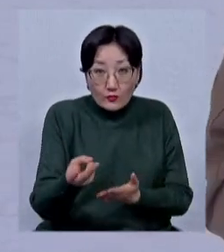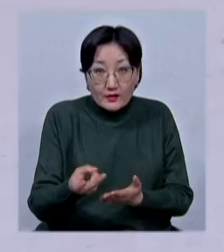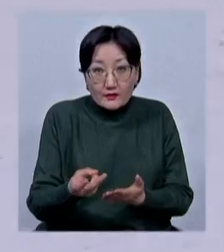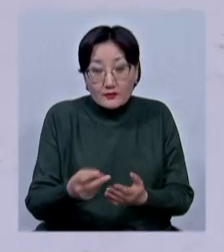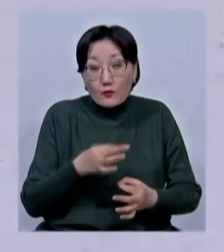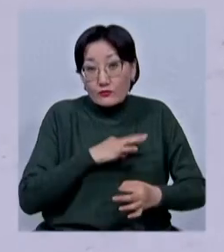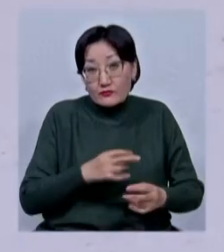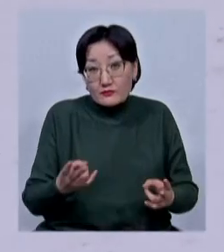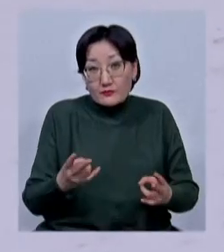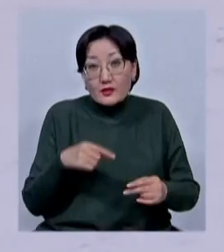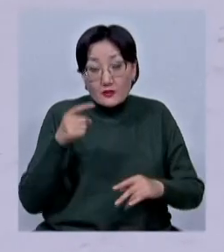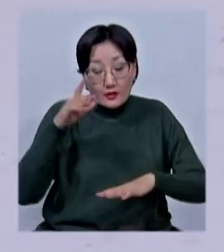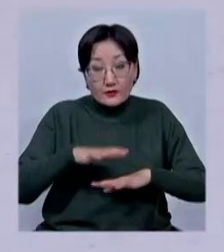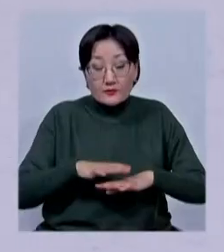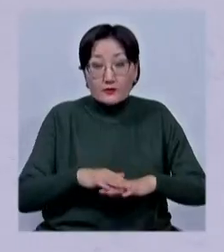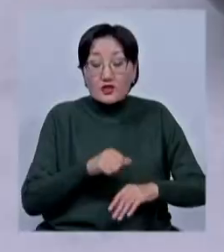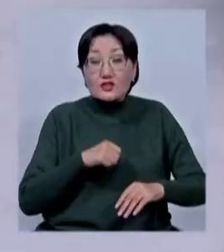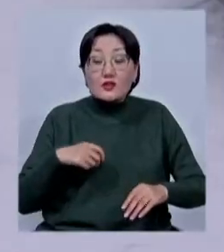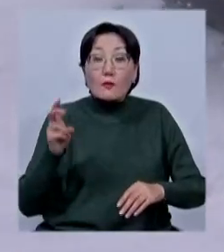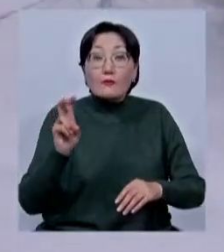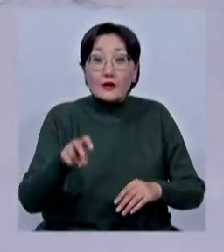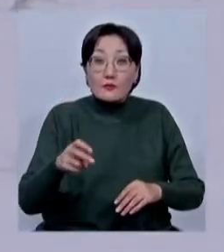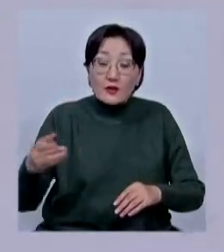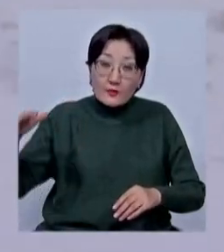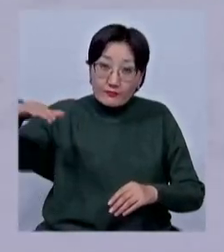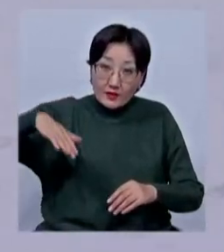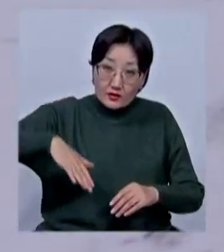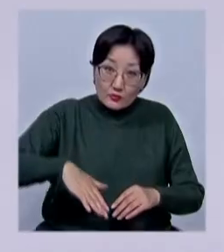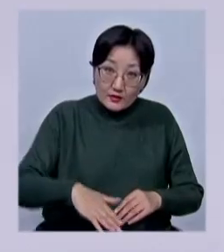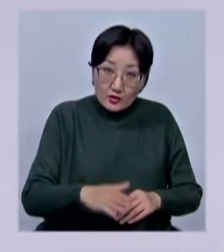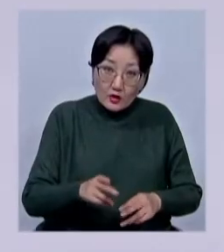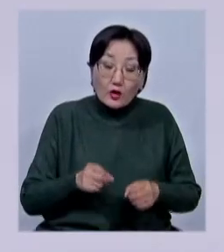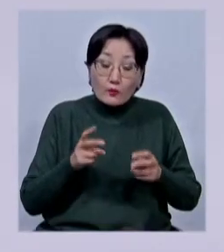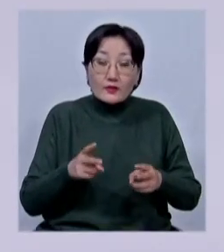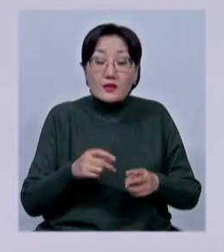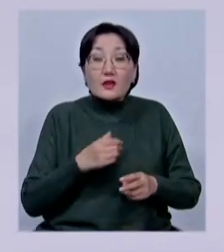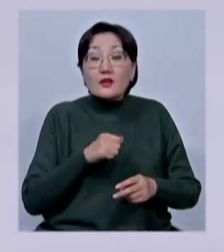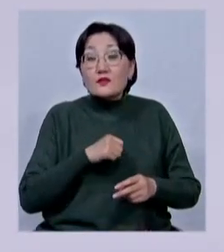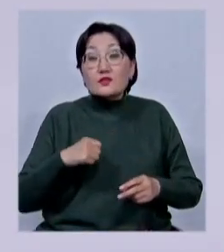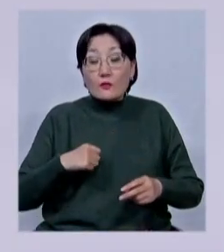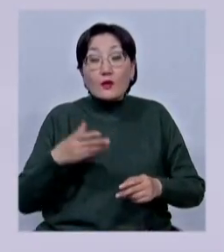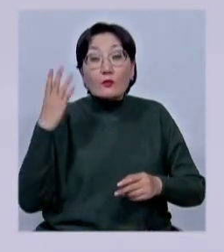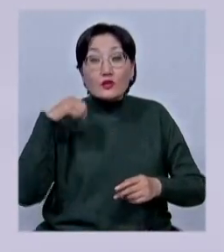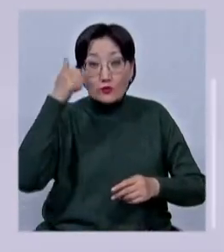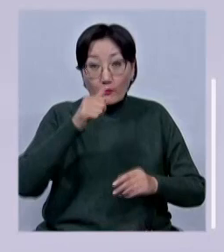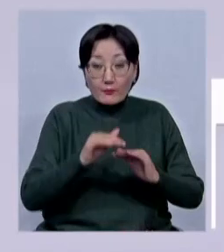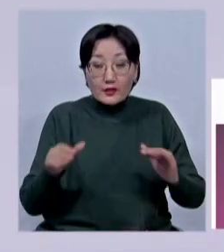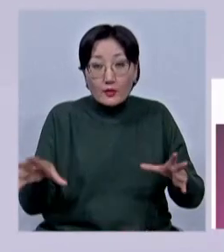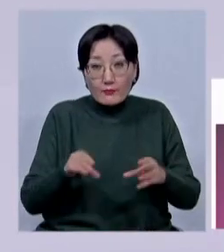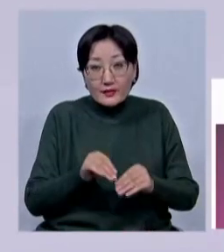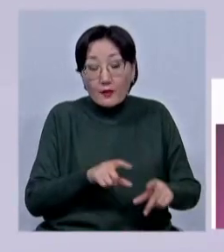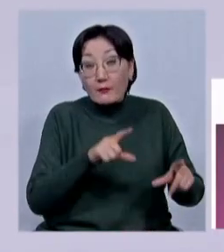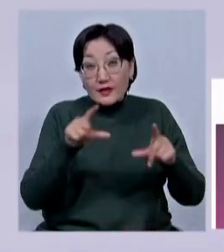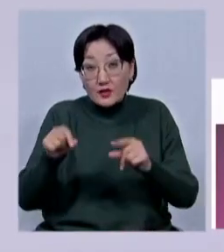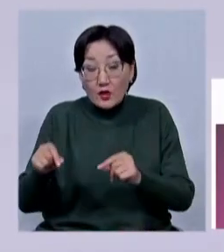дейді әкімдіктегілер. Өздері барып сырғанайтын жарлар қауіпті, не дегенмен де. Мен өзімде өткен жылдар барған балалармен бір-екі рет